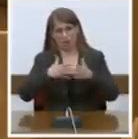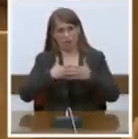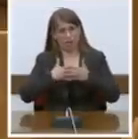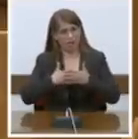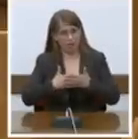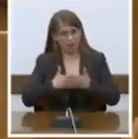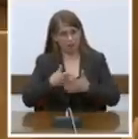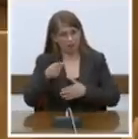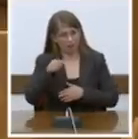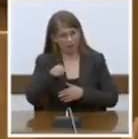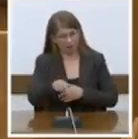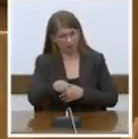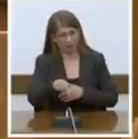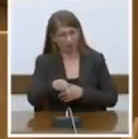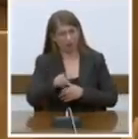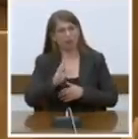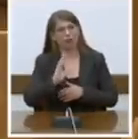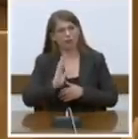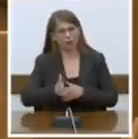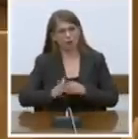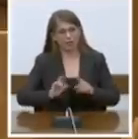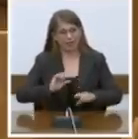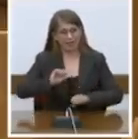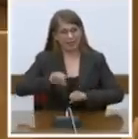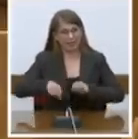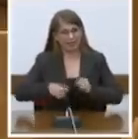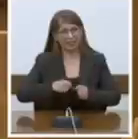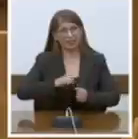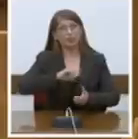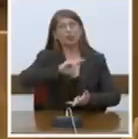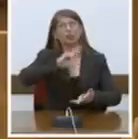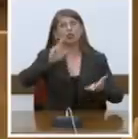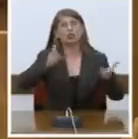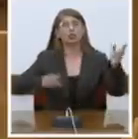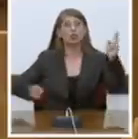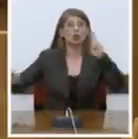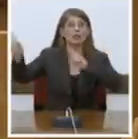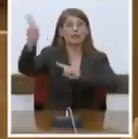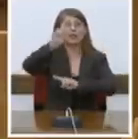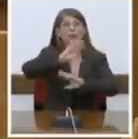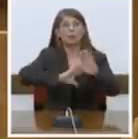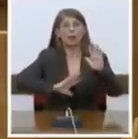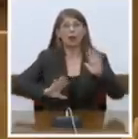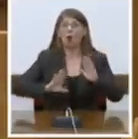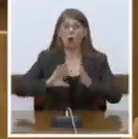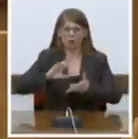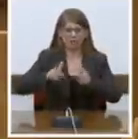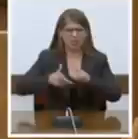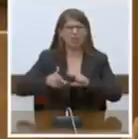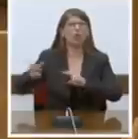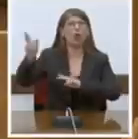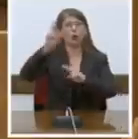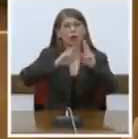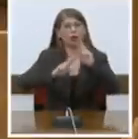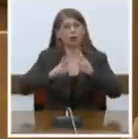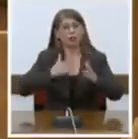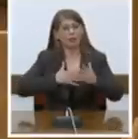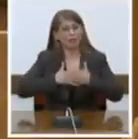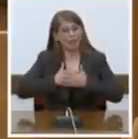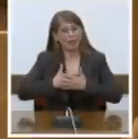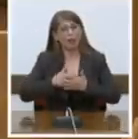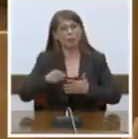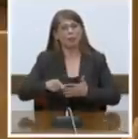εκείνη η οποία μπορεί να κινήσει το σύμπαν και η αγάπη είναι εκείνη που μπορεί να